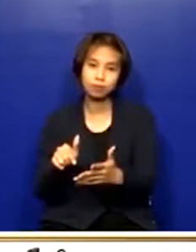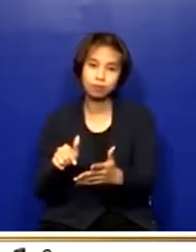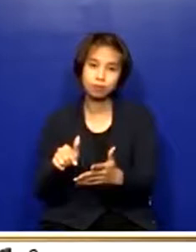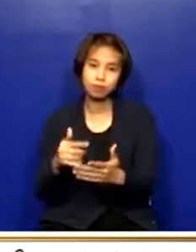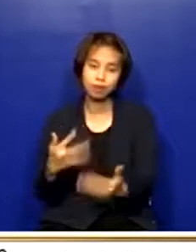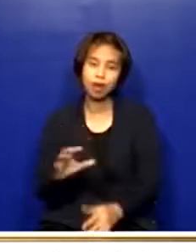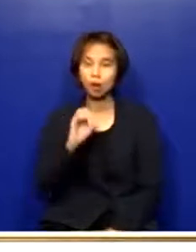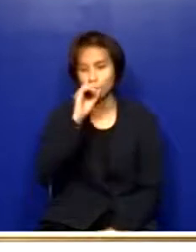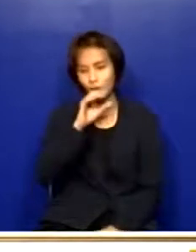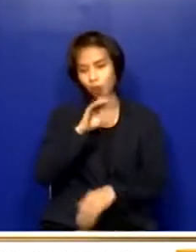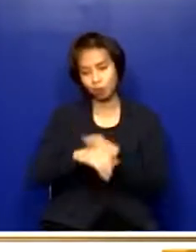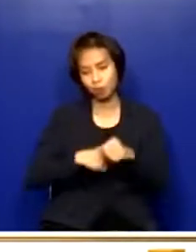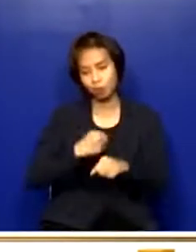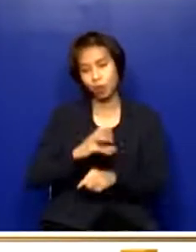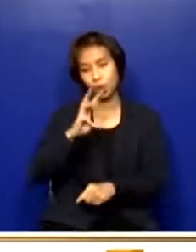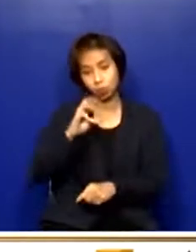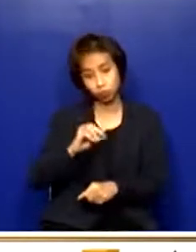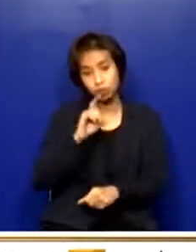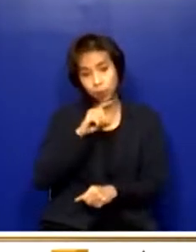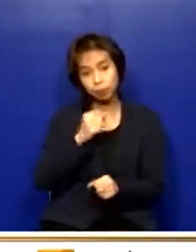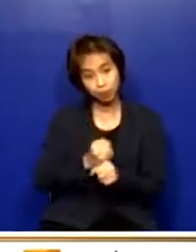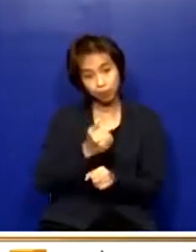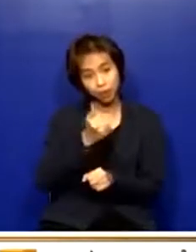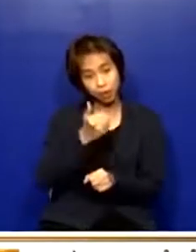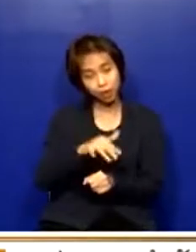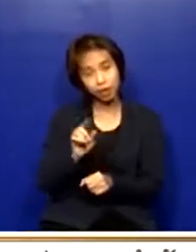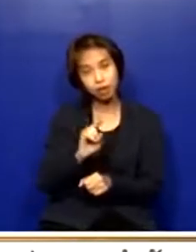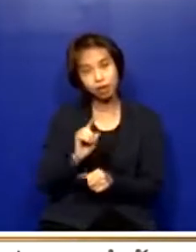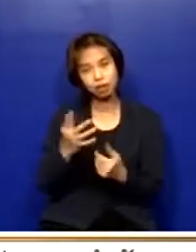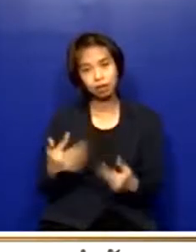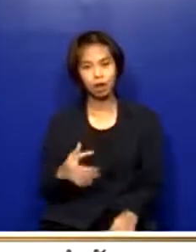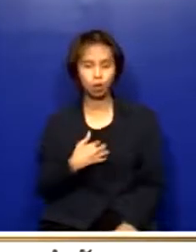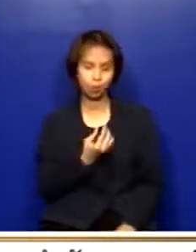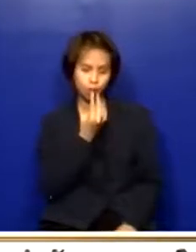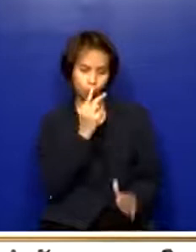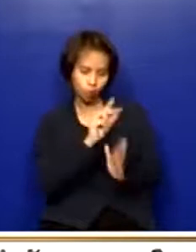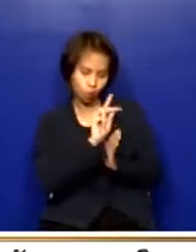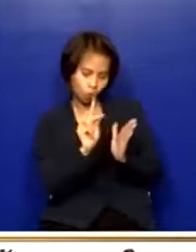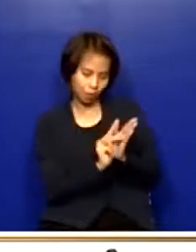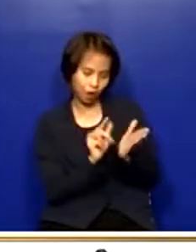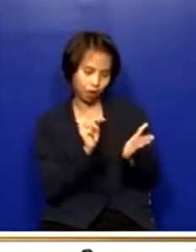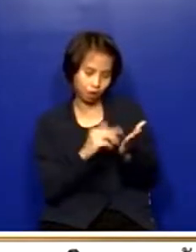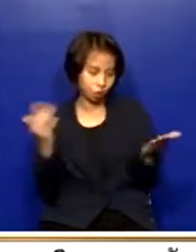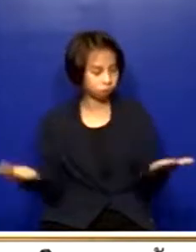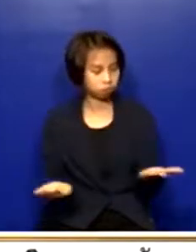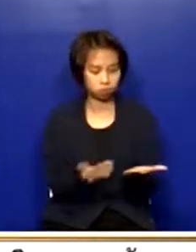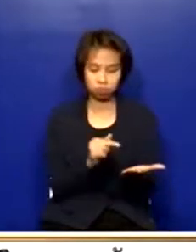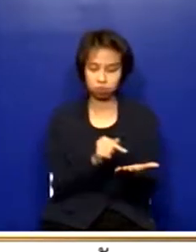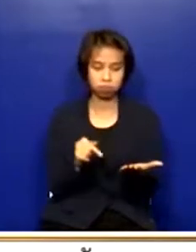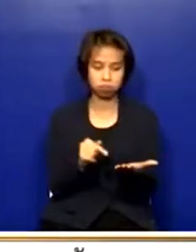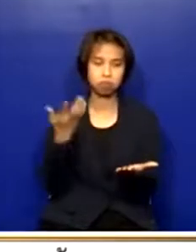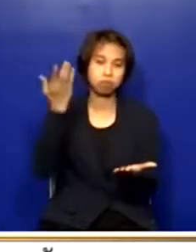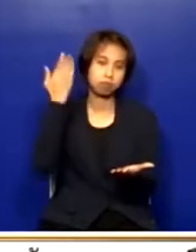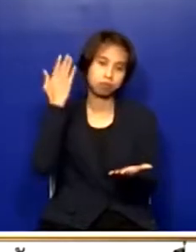แลวท่านกบวปี 2560 จะทำต่อได้ไหม กปากฏไปดูในแ่แง่ของข้อกฎหมายปรากฏว่าในยุคนั้น